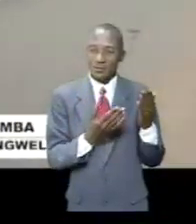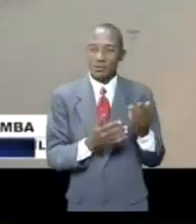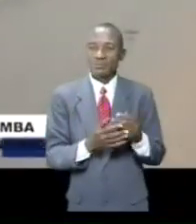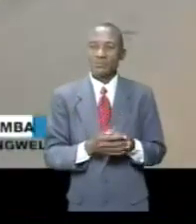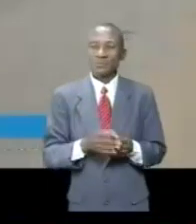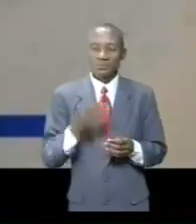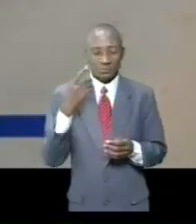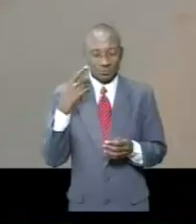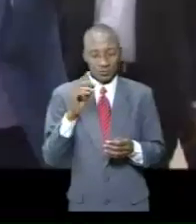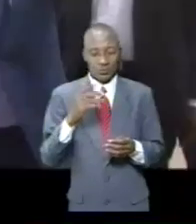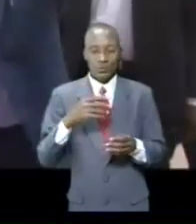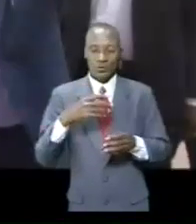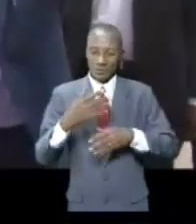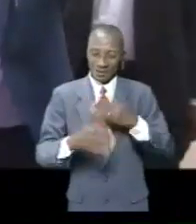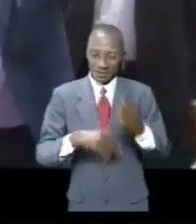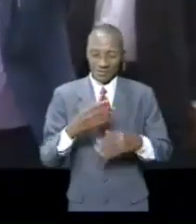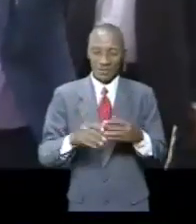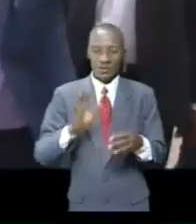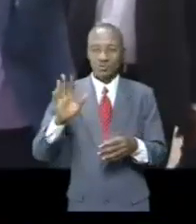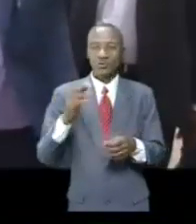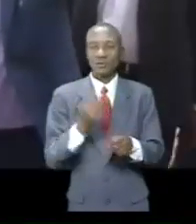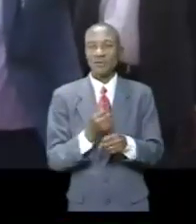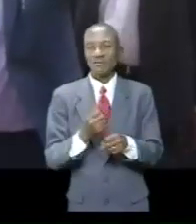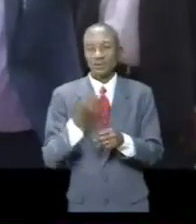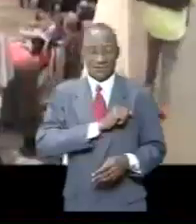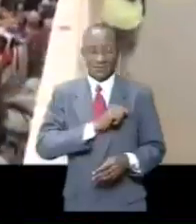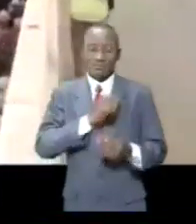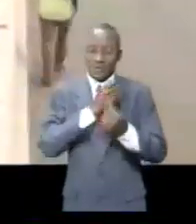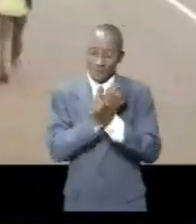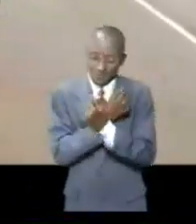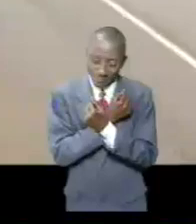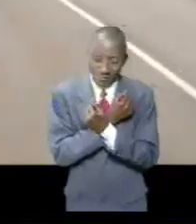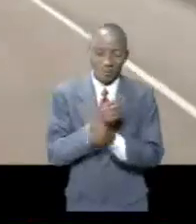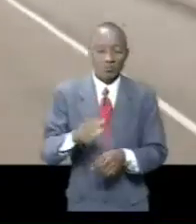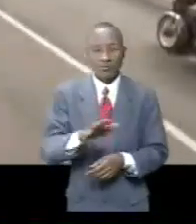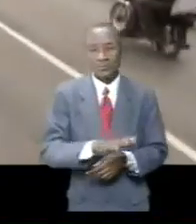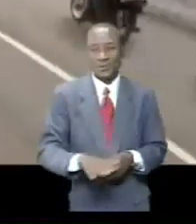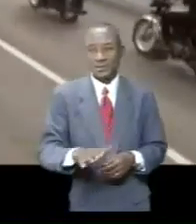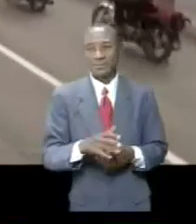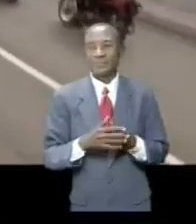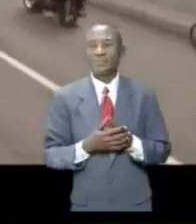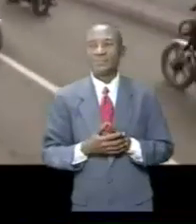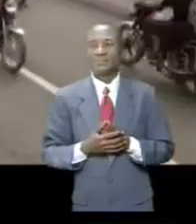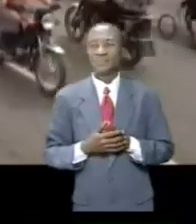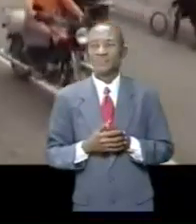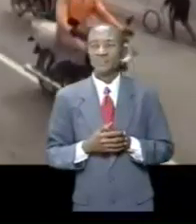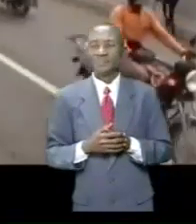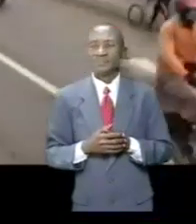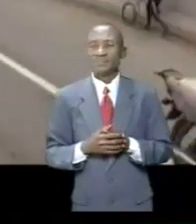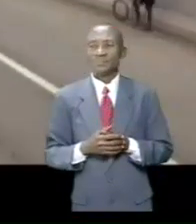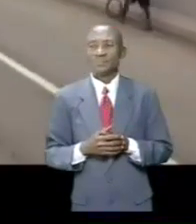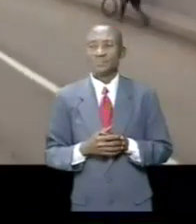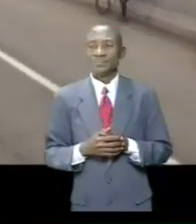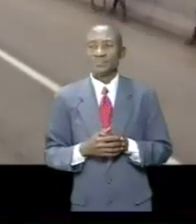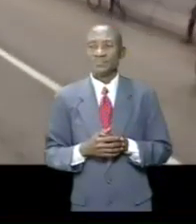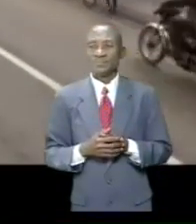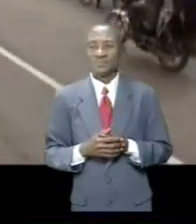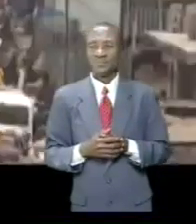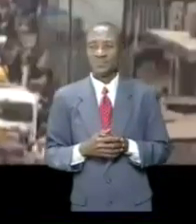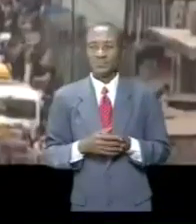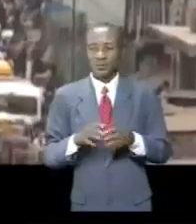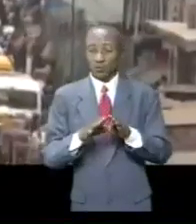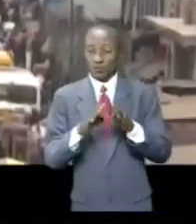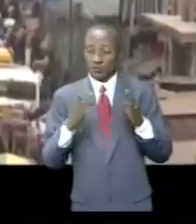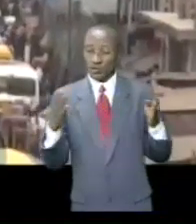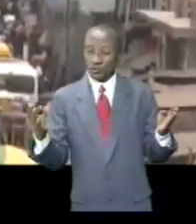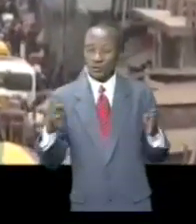réussir sa mission au profit du peuple congolais. C'est une ouverture à durée déterminée du